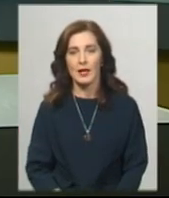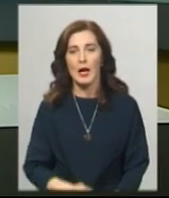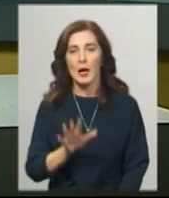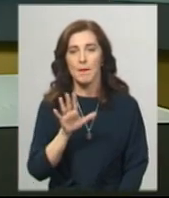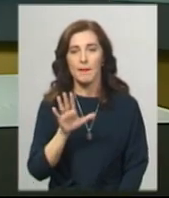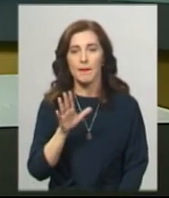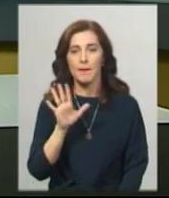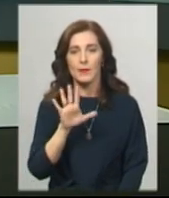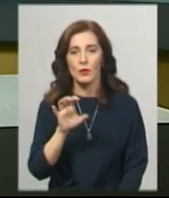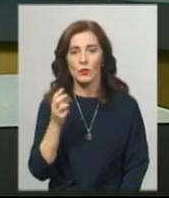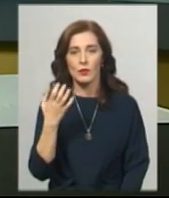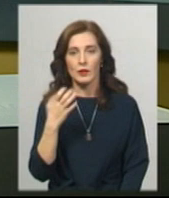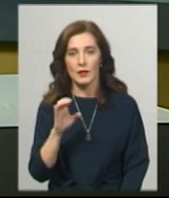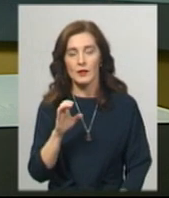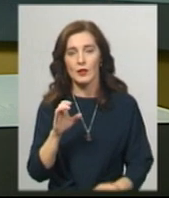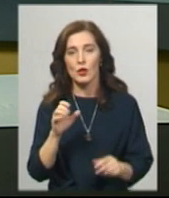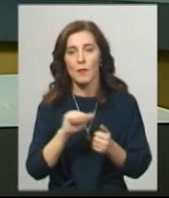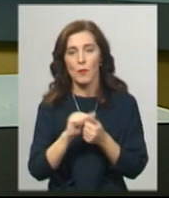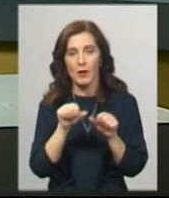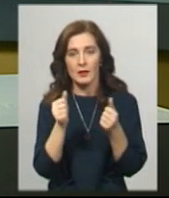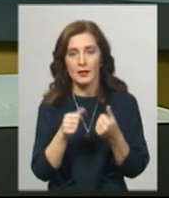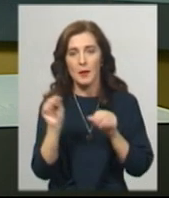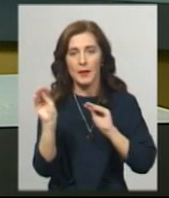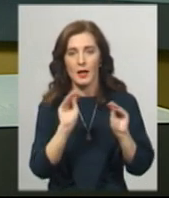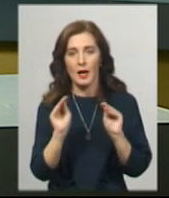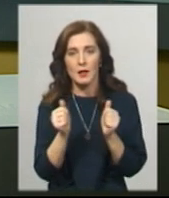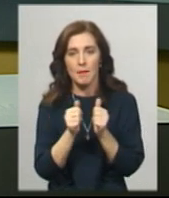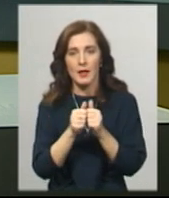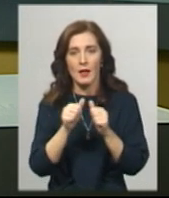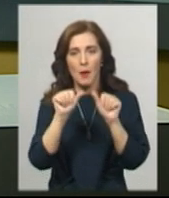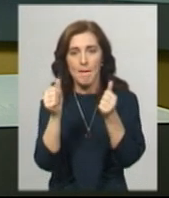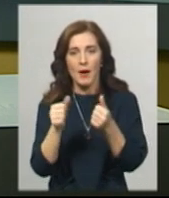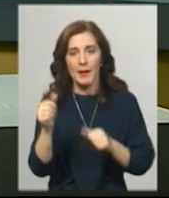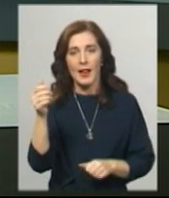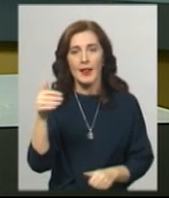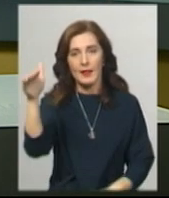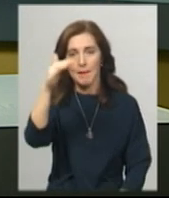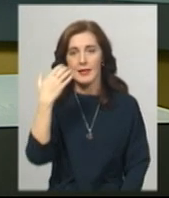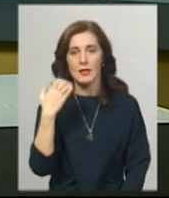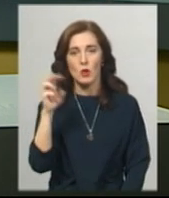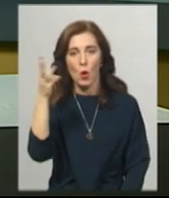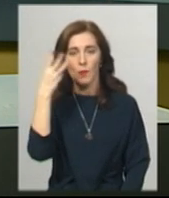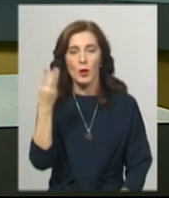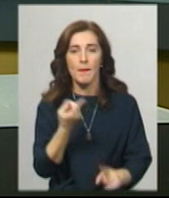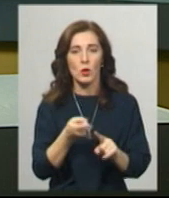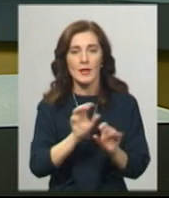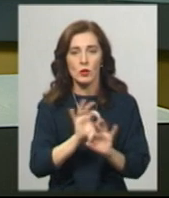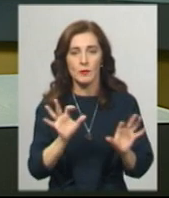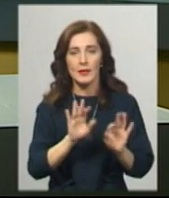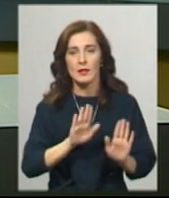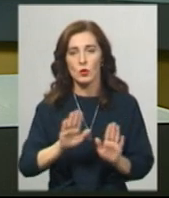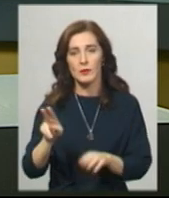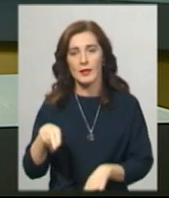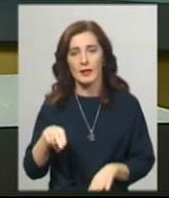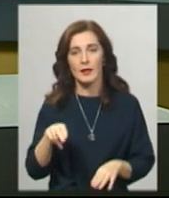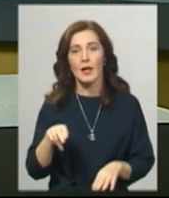5 сотнями паперових сердець прикрасили дерева біля пам'ятника героям Небесної Сотні у Хмельницькому. Про це розповіла заступниця директора